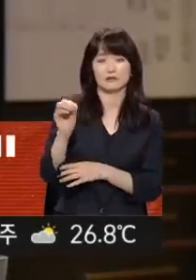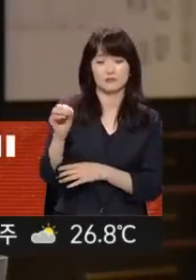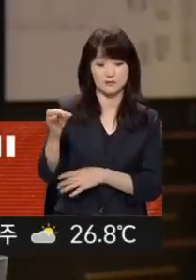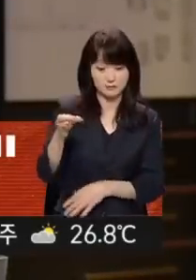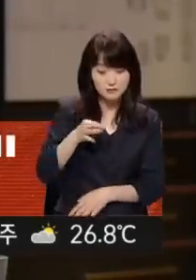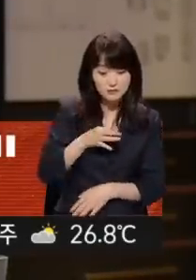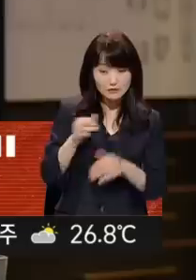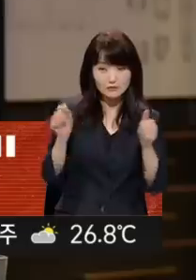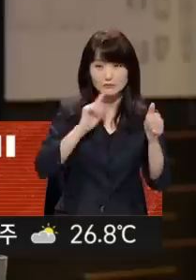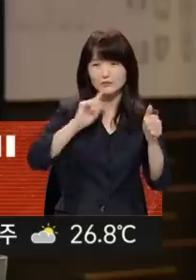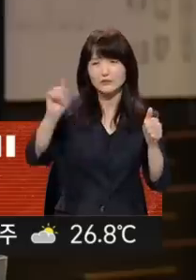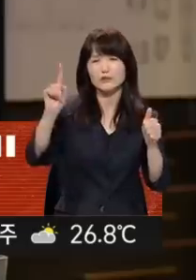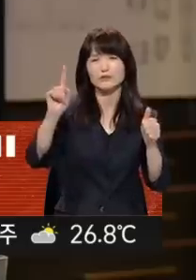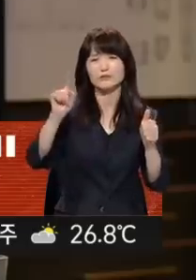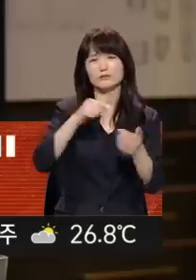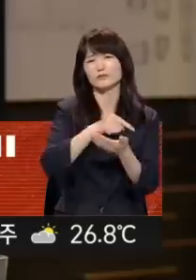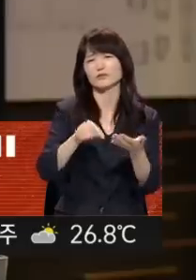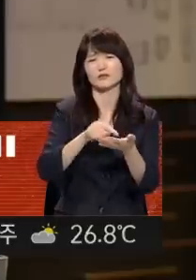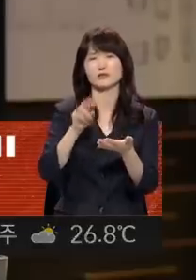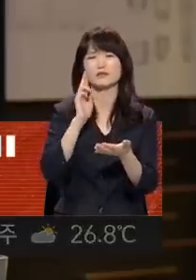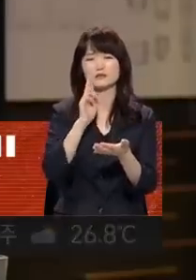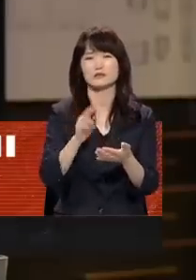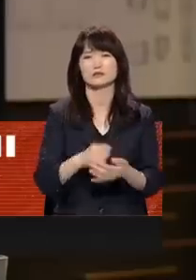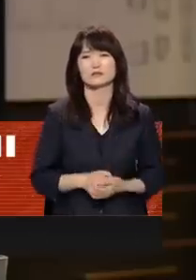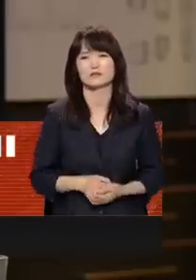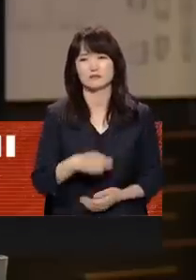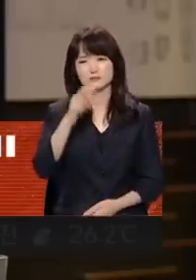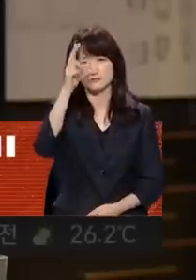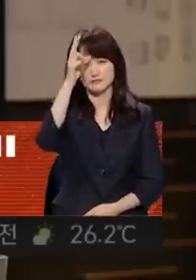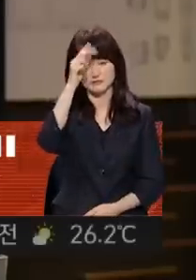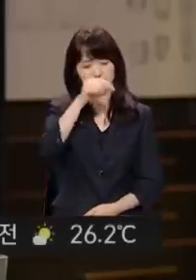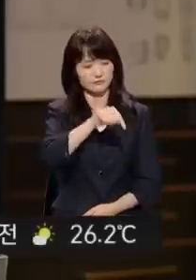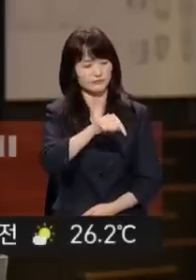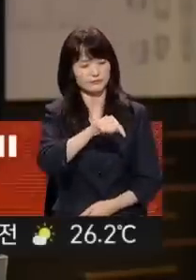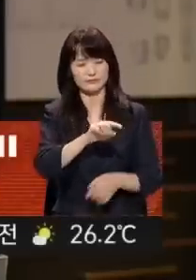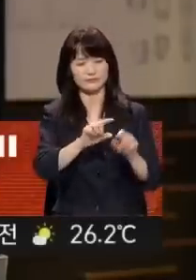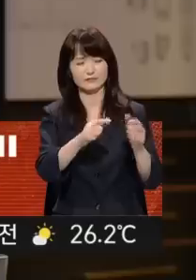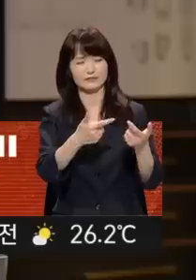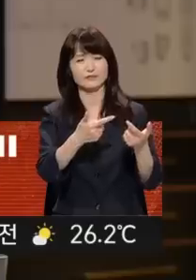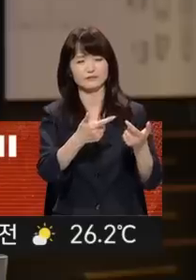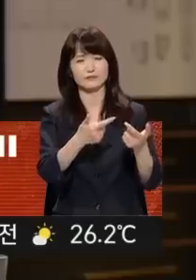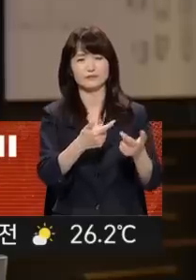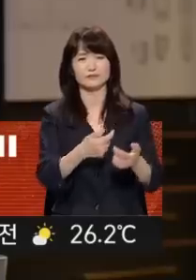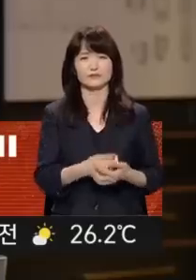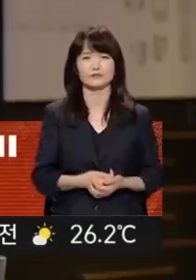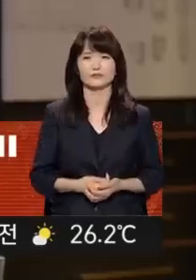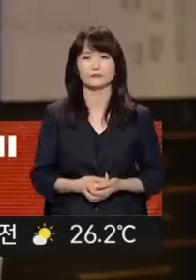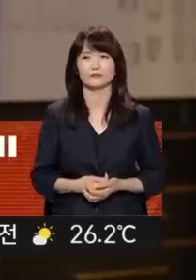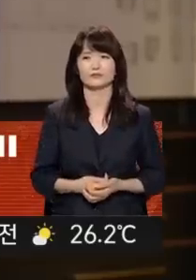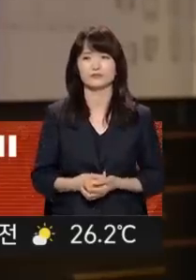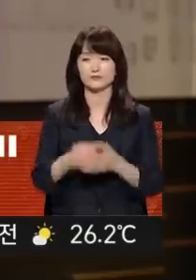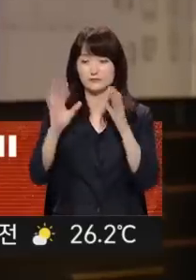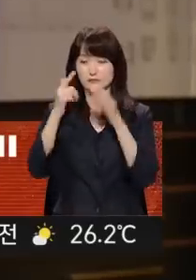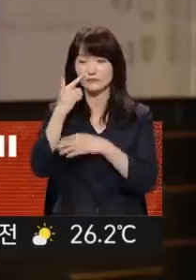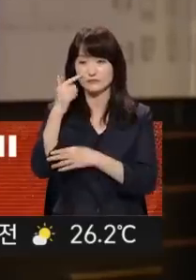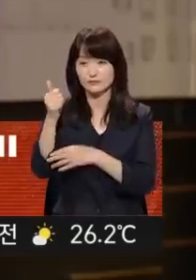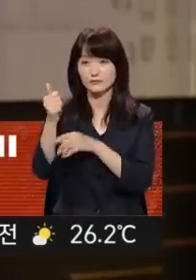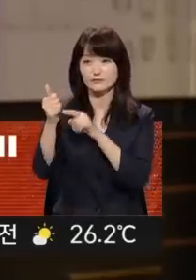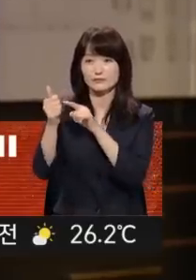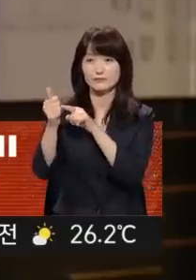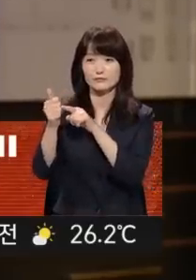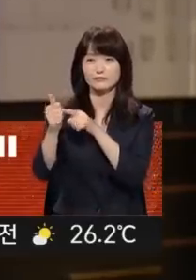소송하면 배보다 배꼽이 더 큽니다 그러니까 경찰도 이건 좀 아닌 거 같다고 판단을 했는지이 아이 아버지한테